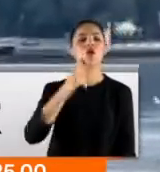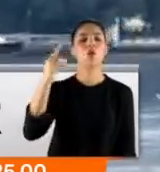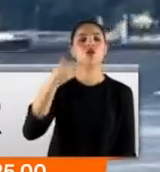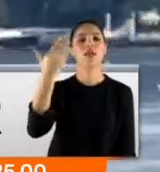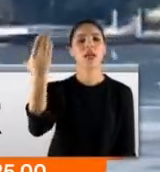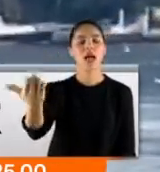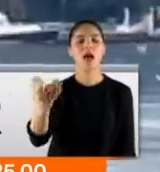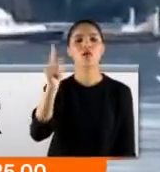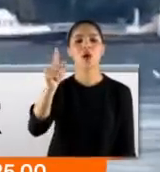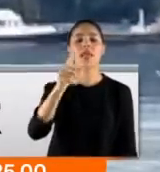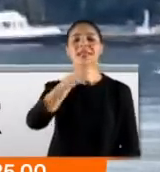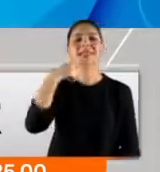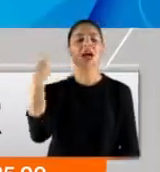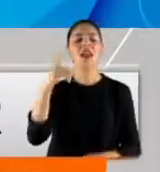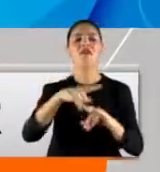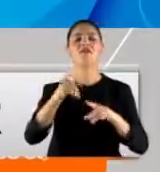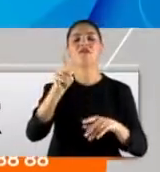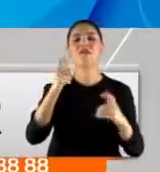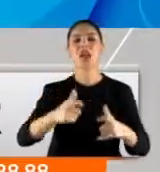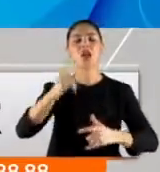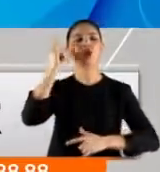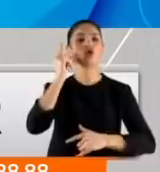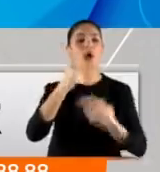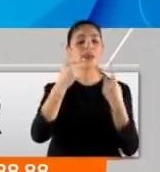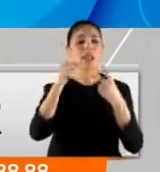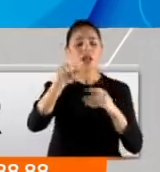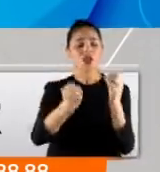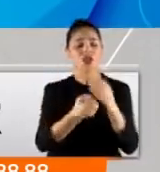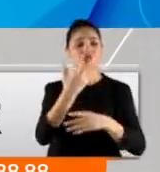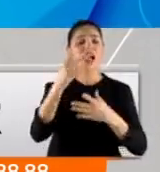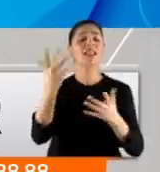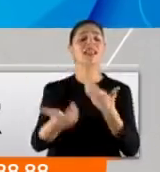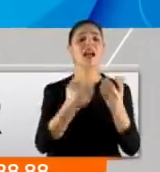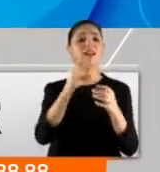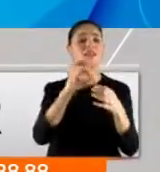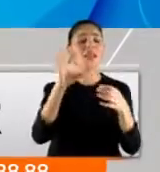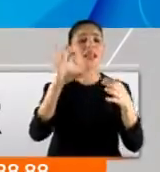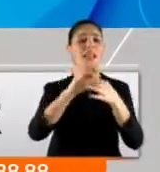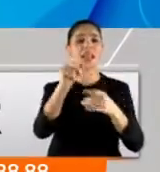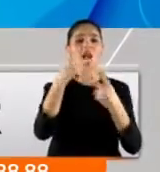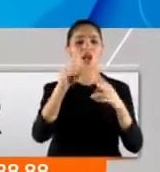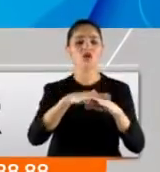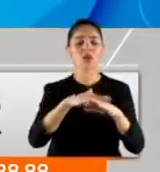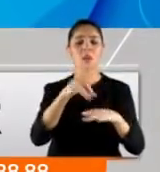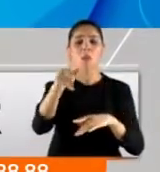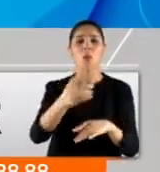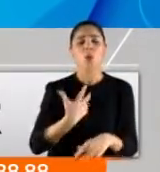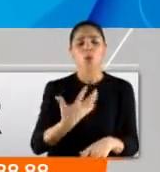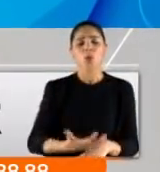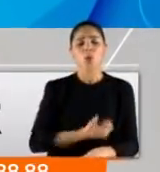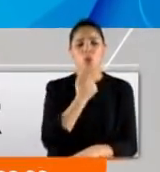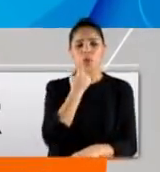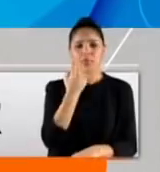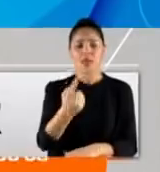Recep Tayyip Erdoğan da tarihi Vaniköy Camii'nde çıkan yangına ilişkin bir açıklama yaptı. Yangının herkesi derinden üzdüğünü belirten